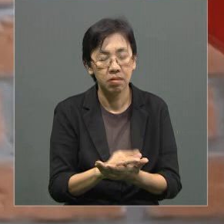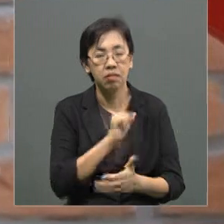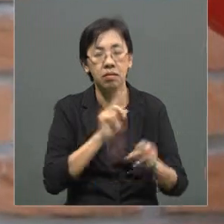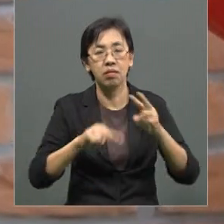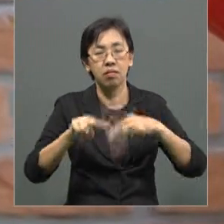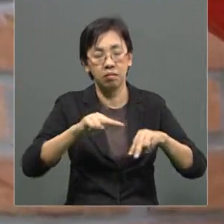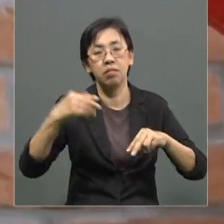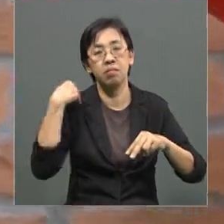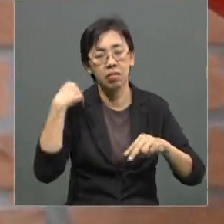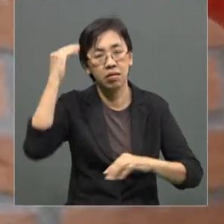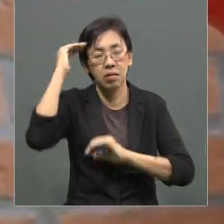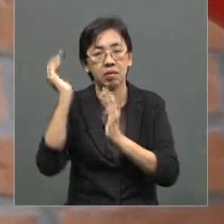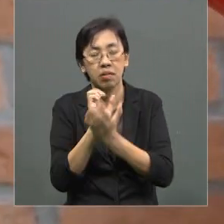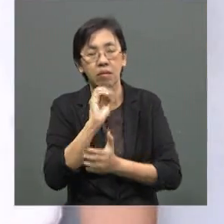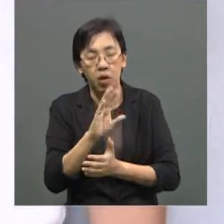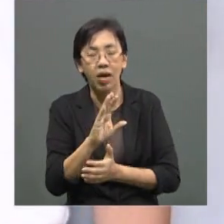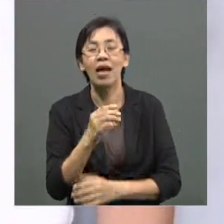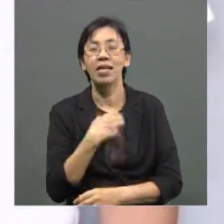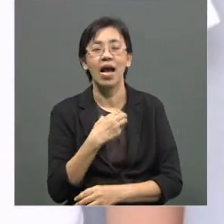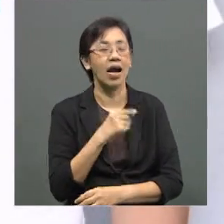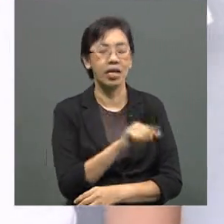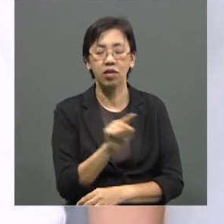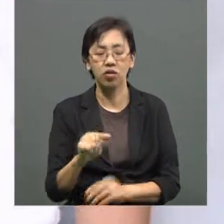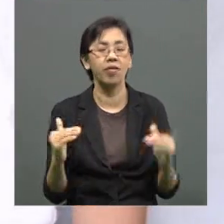แลอยู่แล้วนะครับตำรวจก็บอกว่าจะให้ความเป็นธรรมกับทั้งส